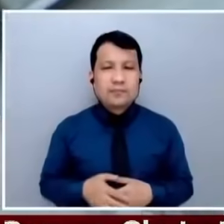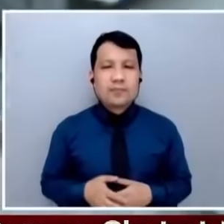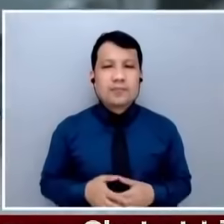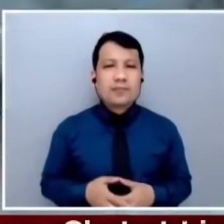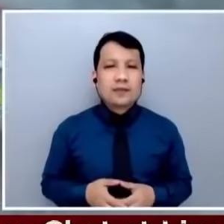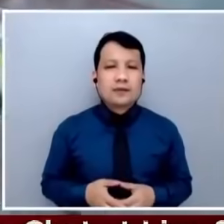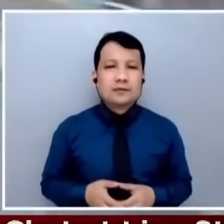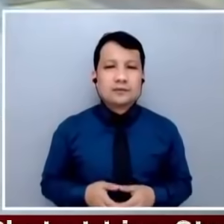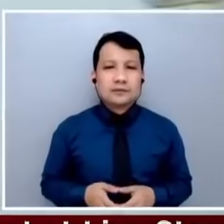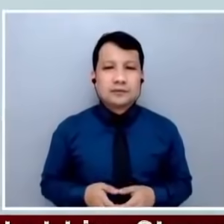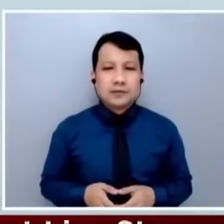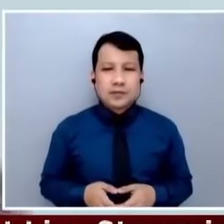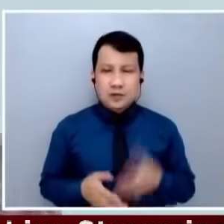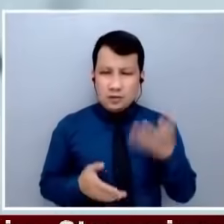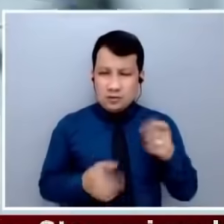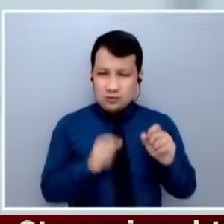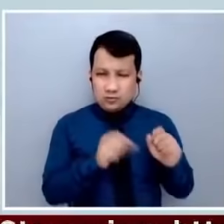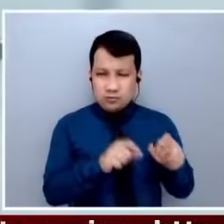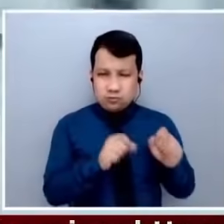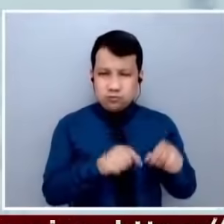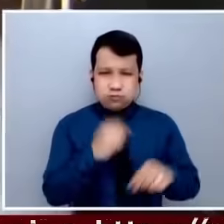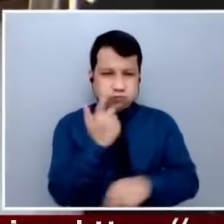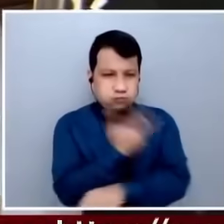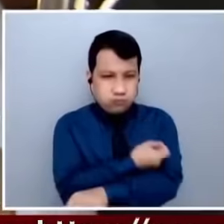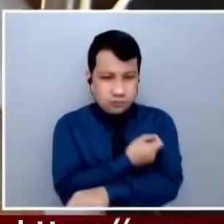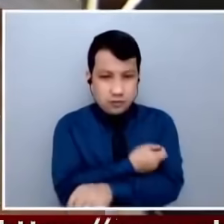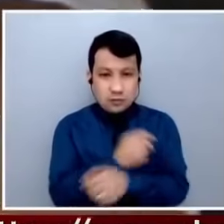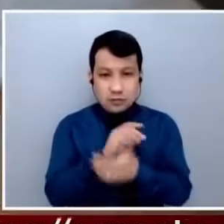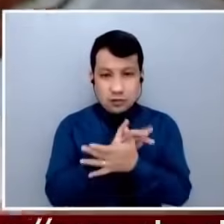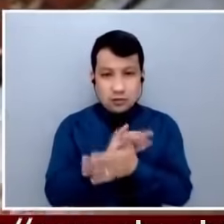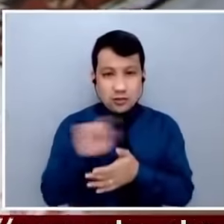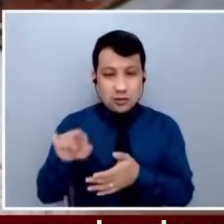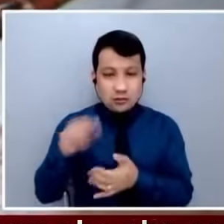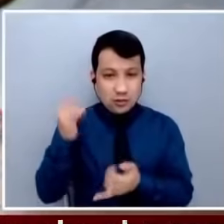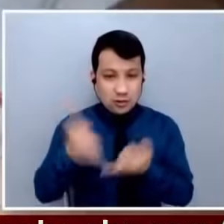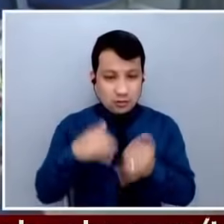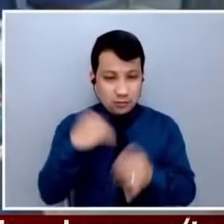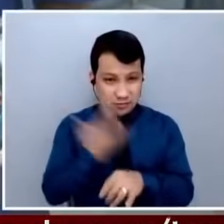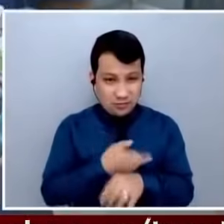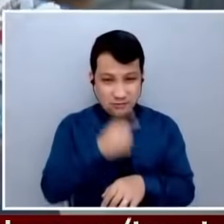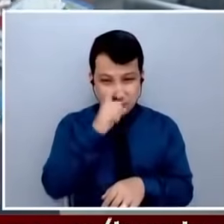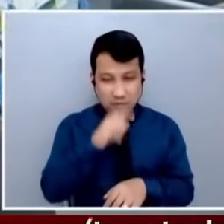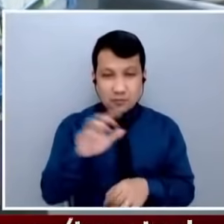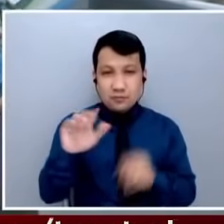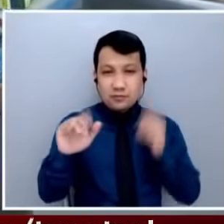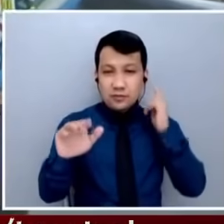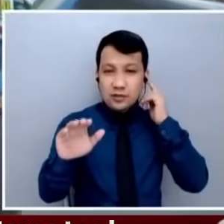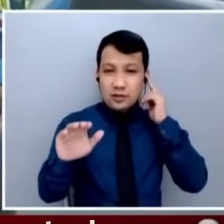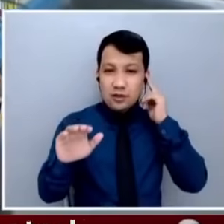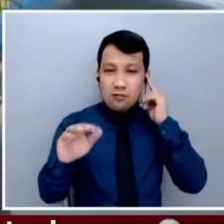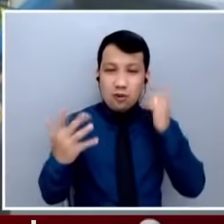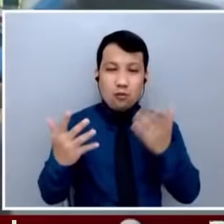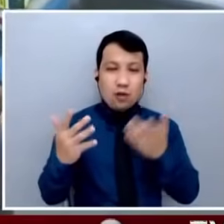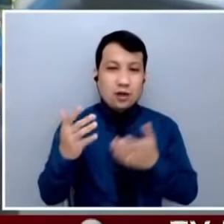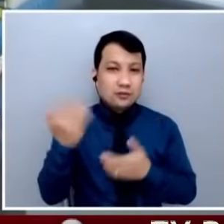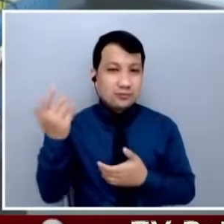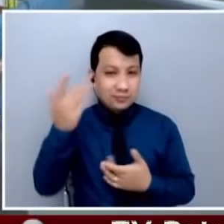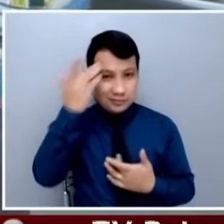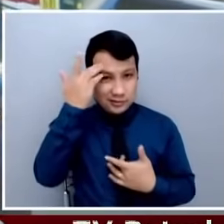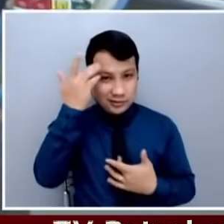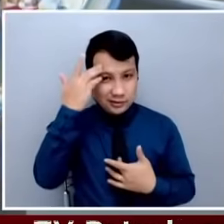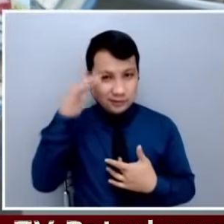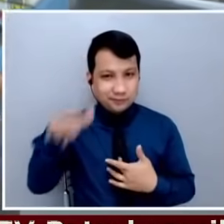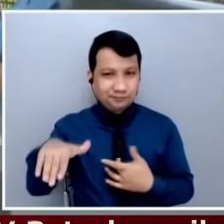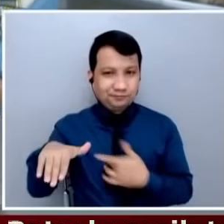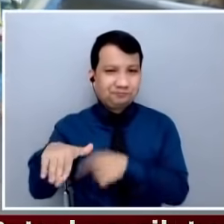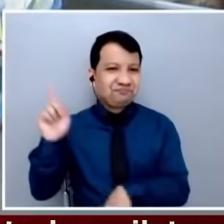Gusto sana ng tinderong si Arnel na pabakunahan laban sa COVID ang bunsong anak na 15 anyos. Pero dahil walang comorbidity o sakit ang bata,